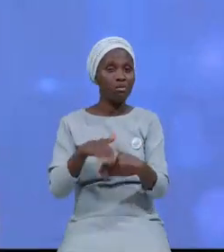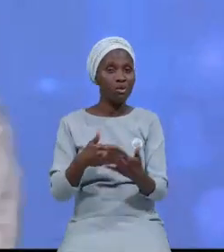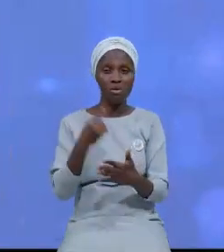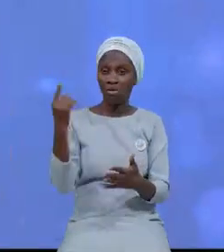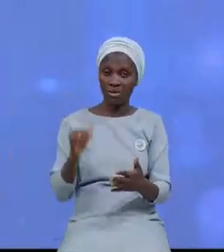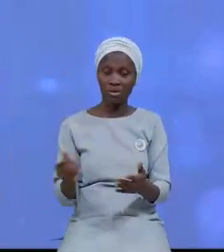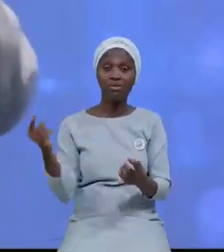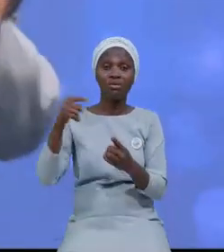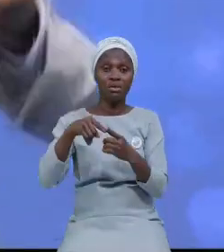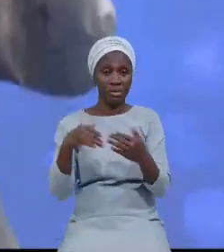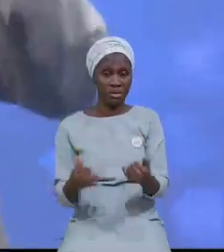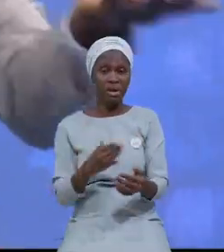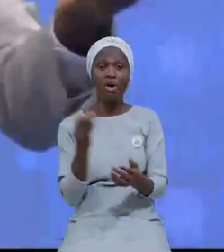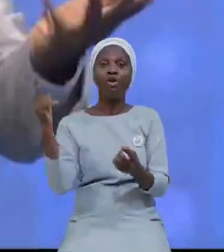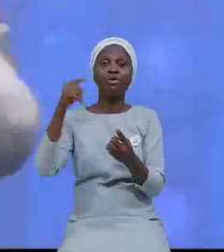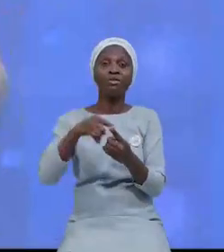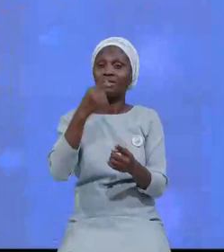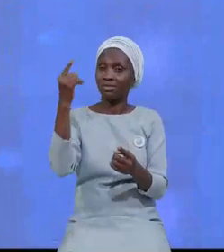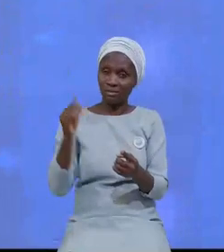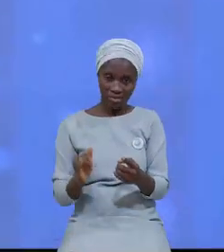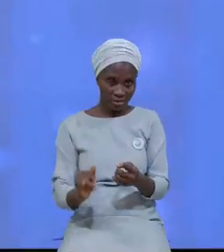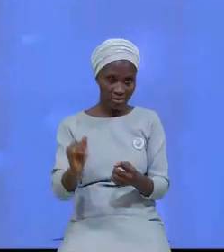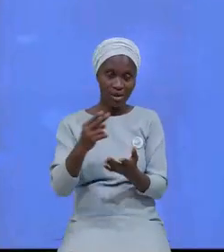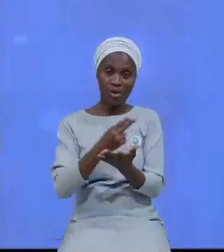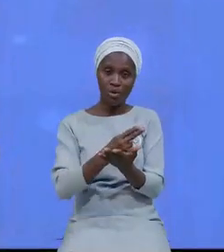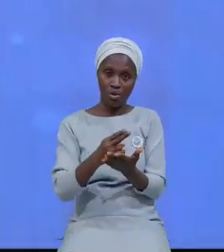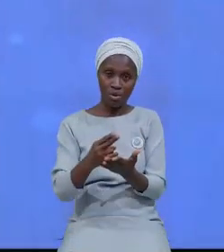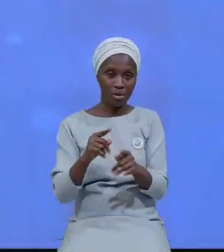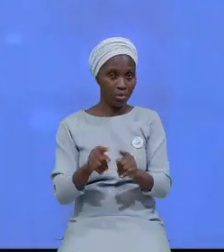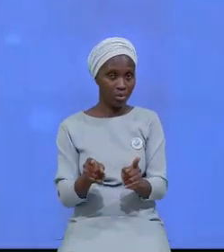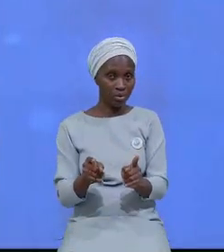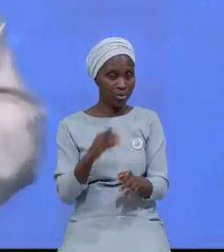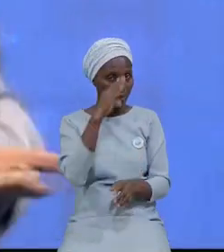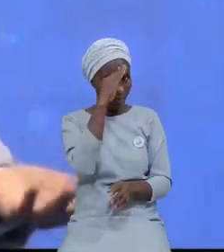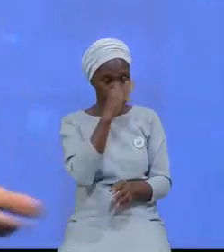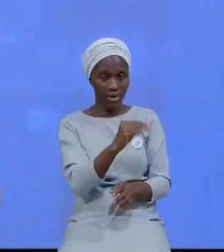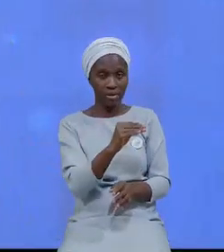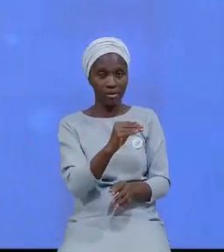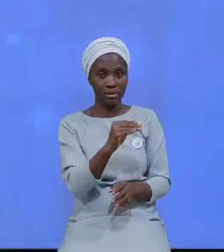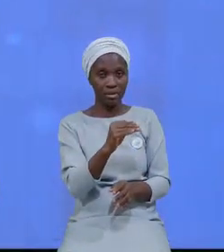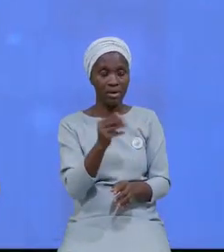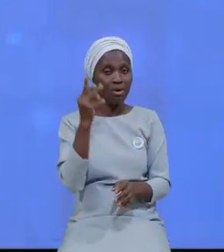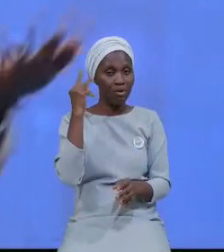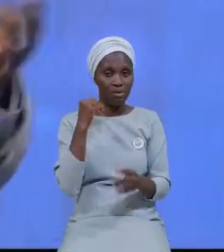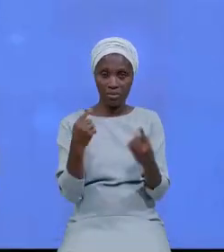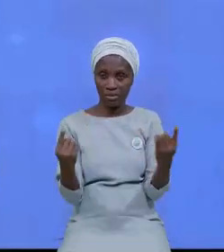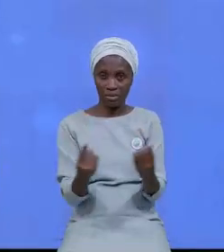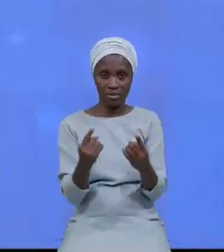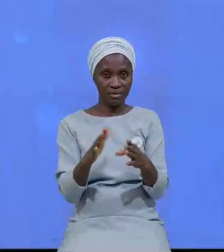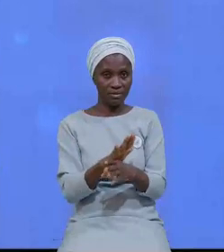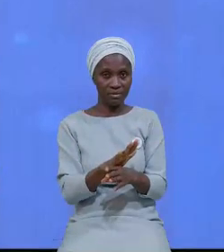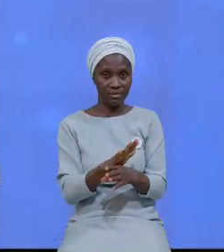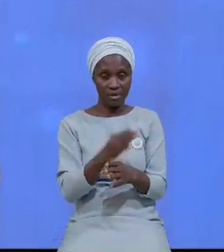l'éternité jusqu'à présent jusqu'à l'éternité sain mais l'homme était